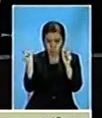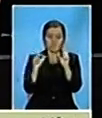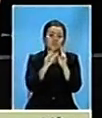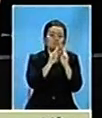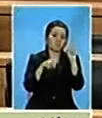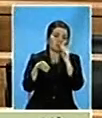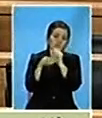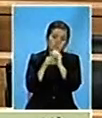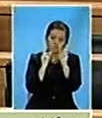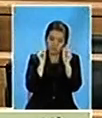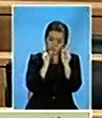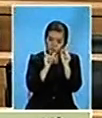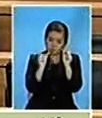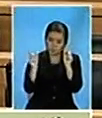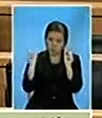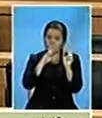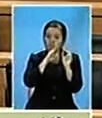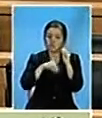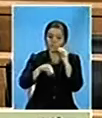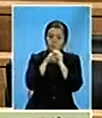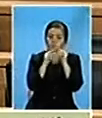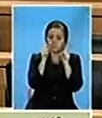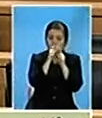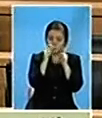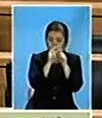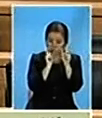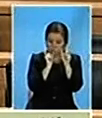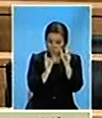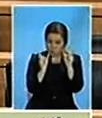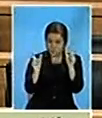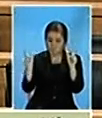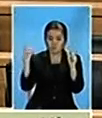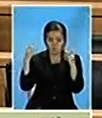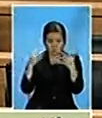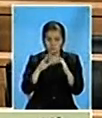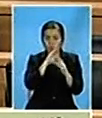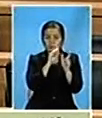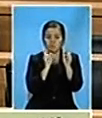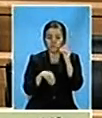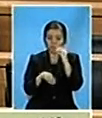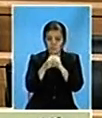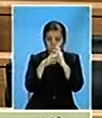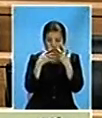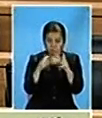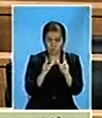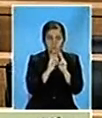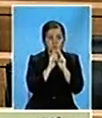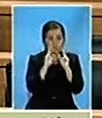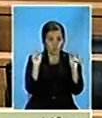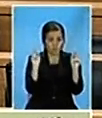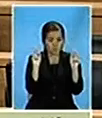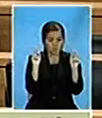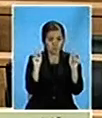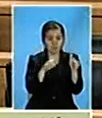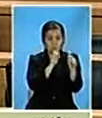นะฮะเมื่อเติมแล้วเนี่ยก็จะทำให้ถ้าสมมุติว่ากรรมการเนี่ยนะครับเขาไม่แนะน